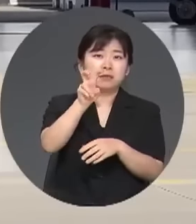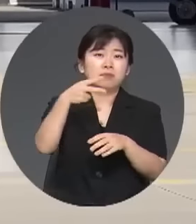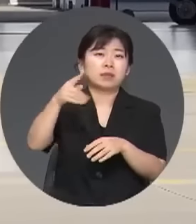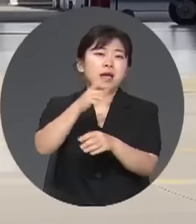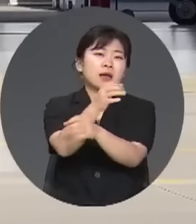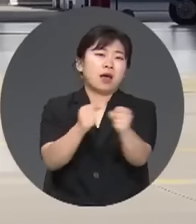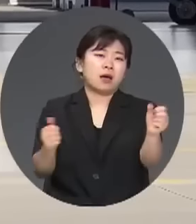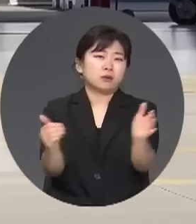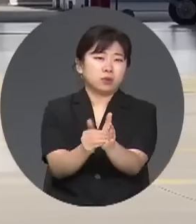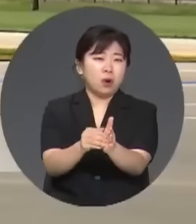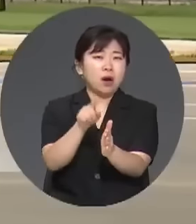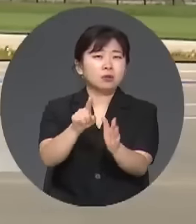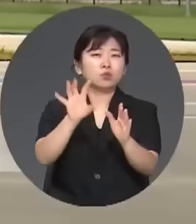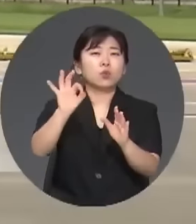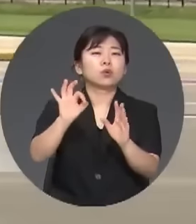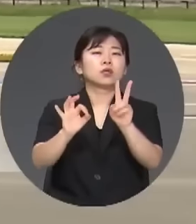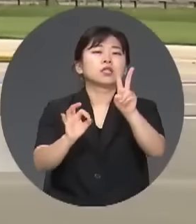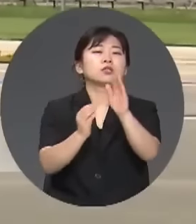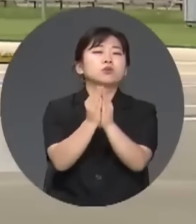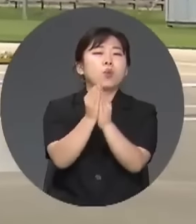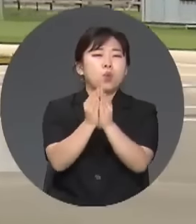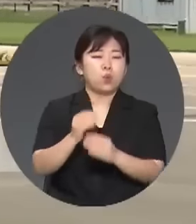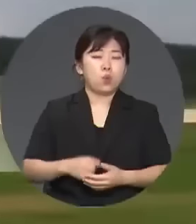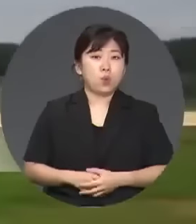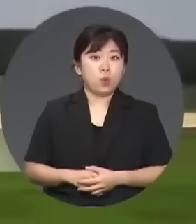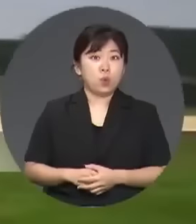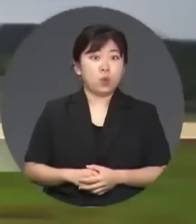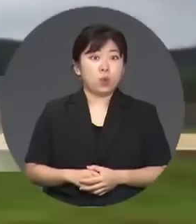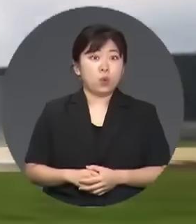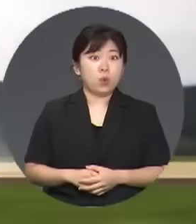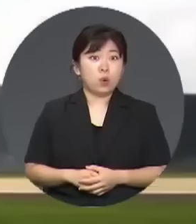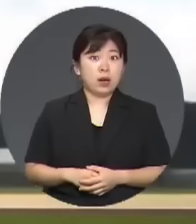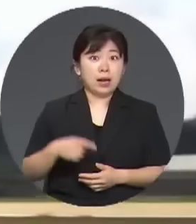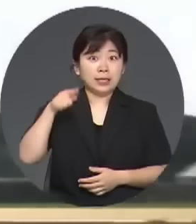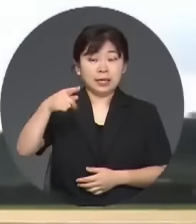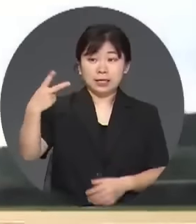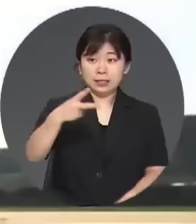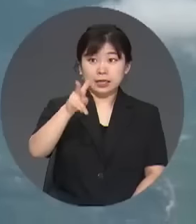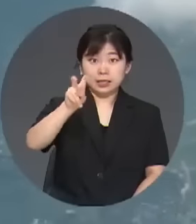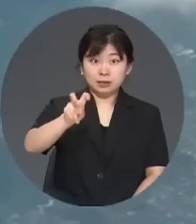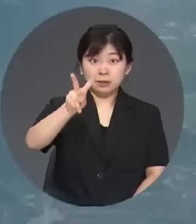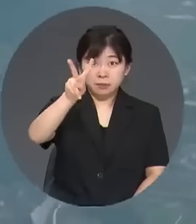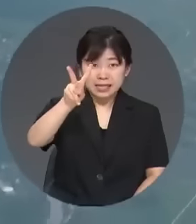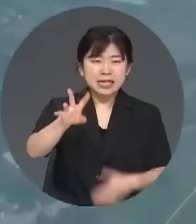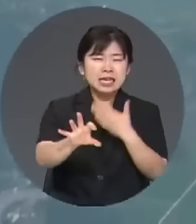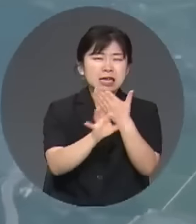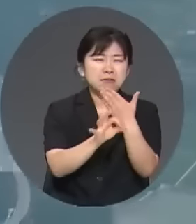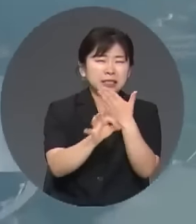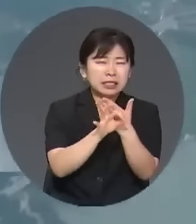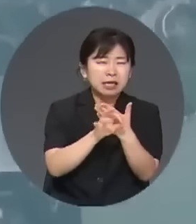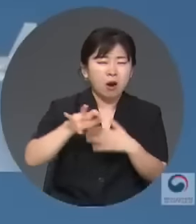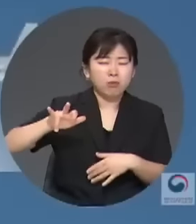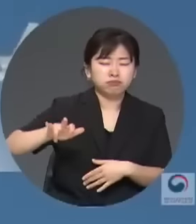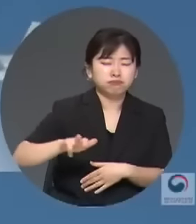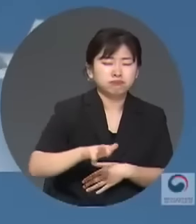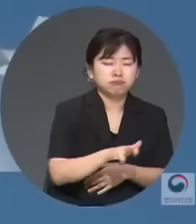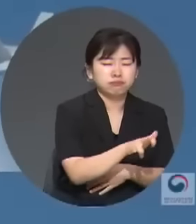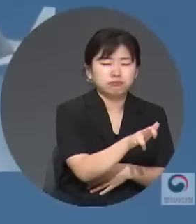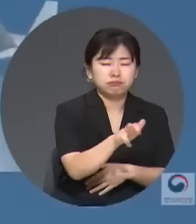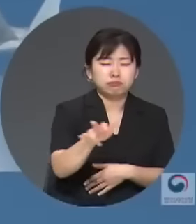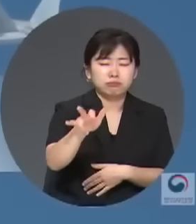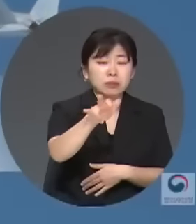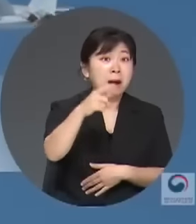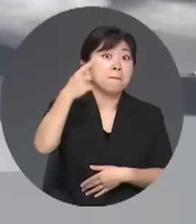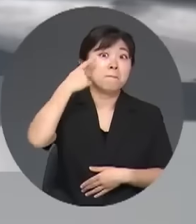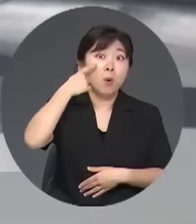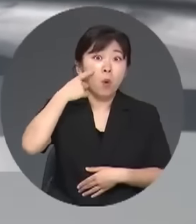계약 규모는 약 2조 원입니다. KF-21은 2022년 7월 CJ-1호기 시험 비행을 시작으로 올해